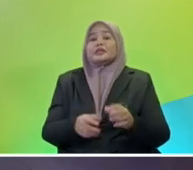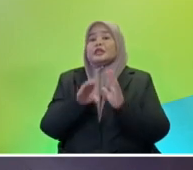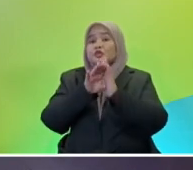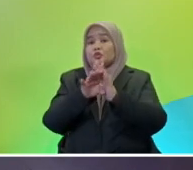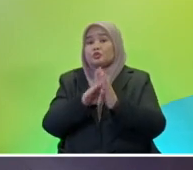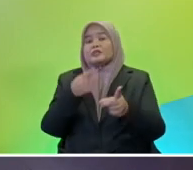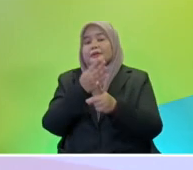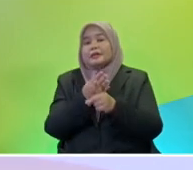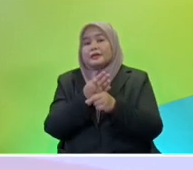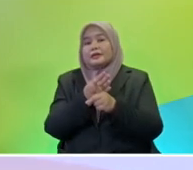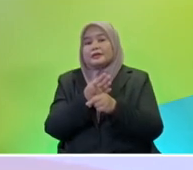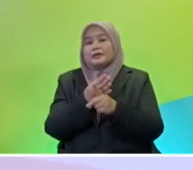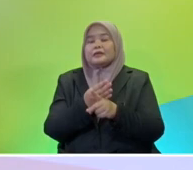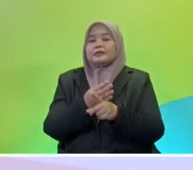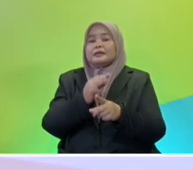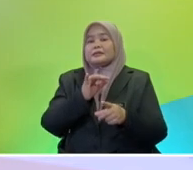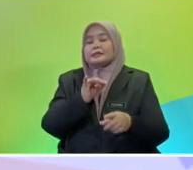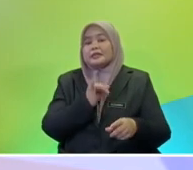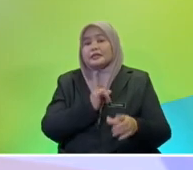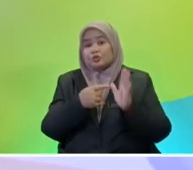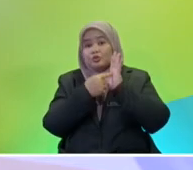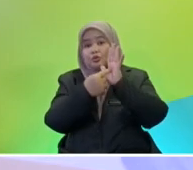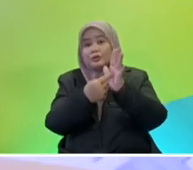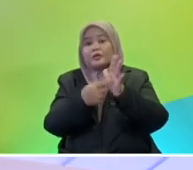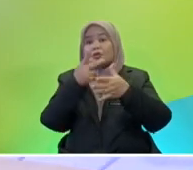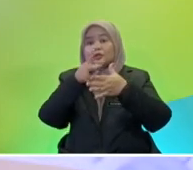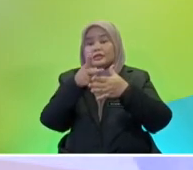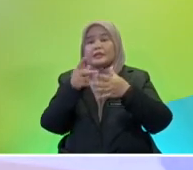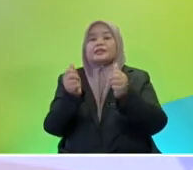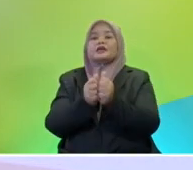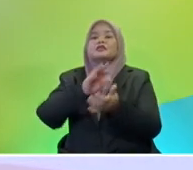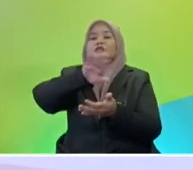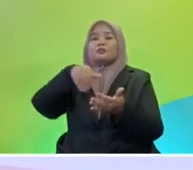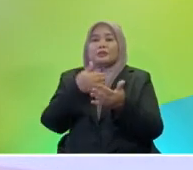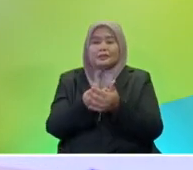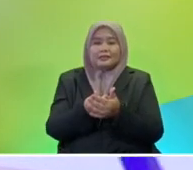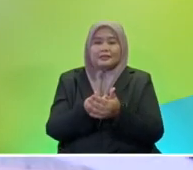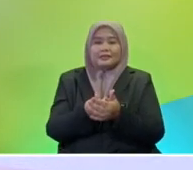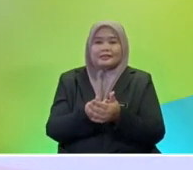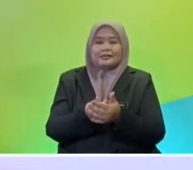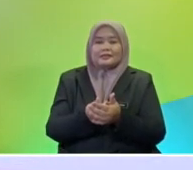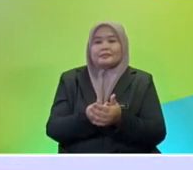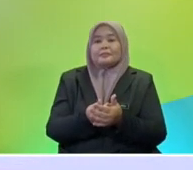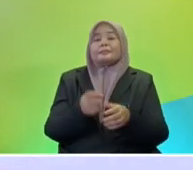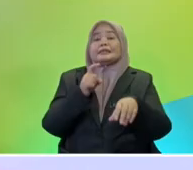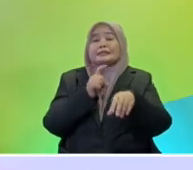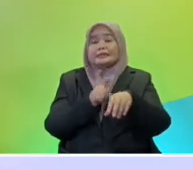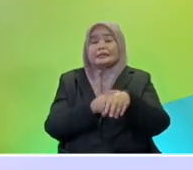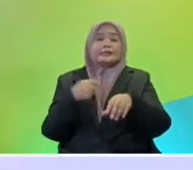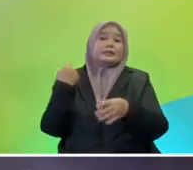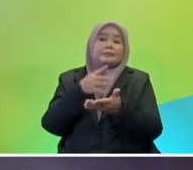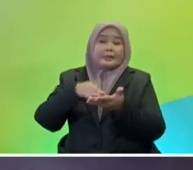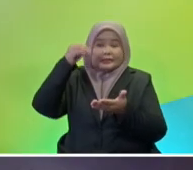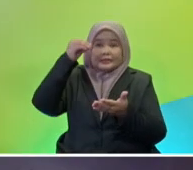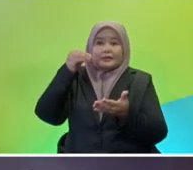sebenarnya Ustadzah ingin Tunjukkan kongsikan dengan semua yaitu ketika sesi pembelajaran untuk